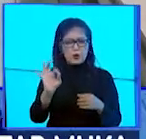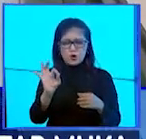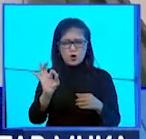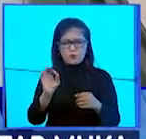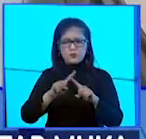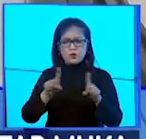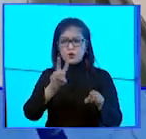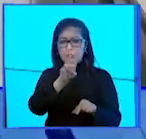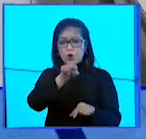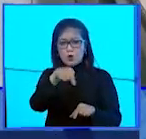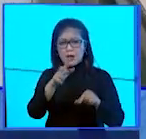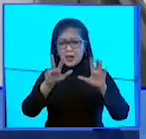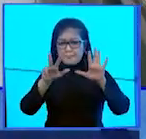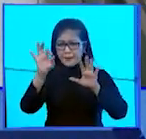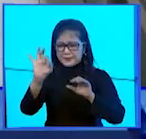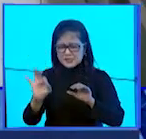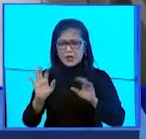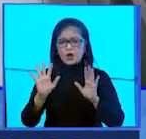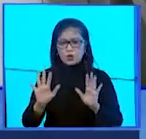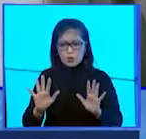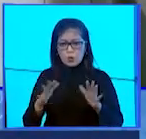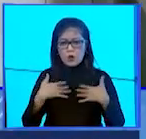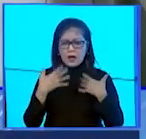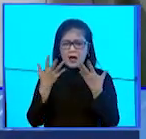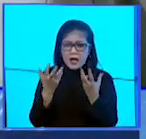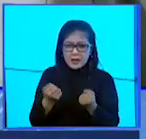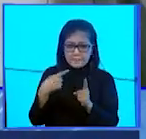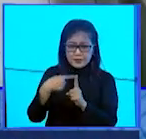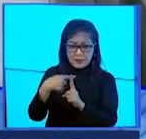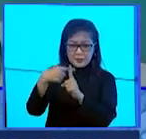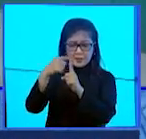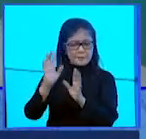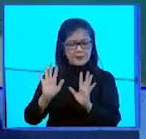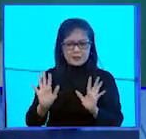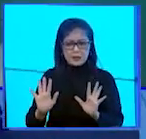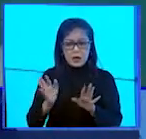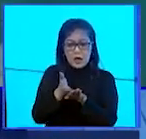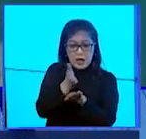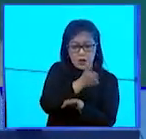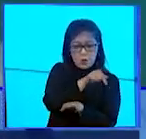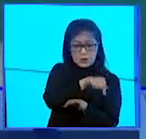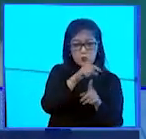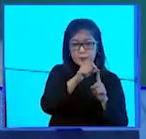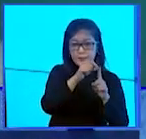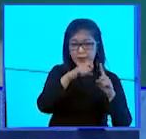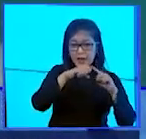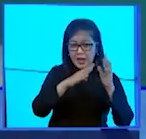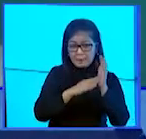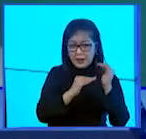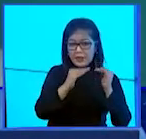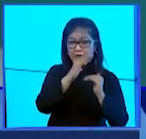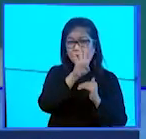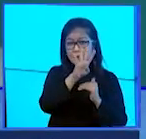bertambah terutama di tempat-tempat yang memang tadinya adalah ppkm level 4 dan sudah PKM level 3 dan juga tidak bertambah